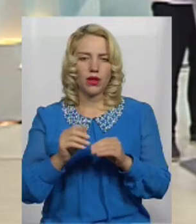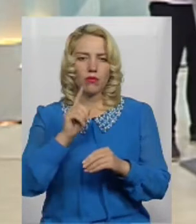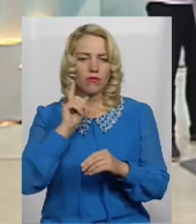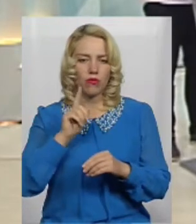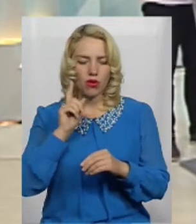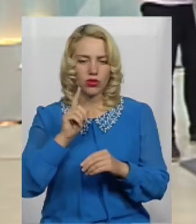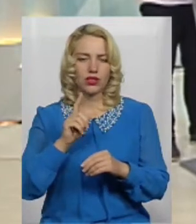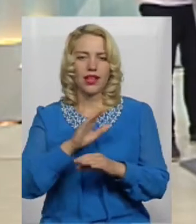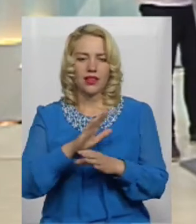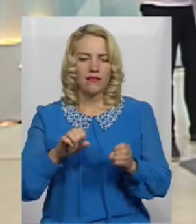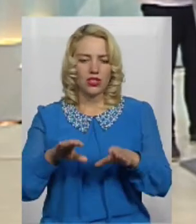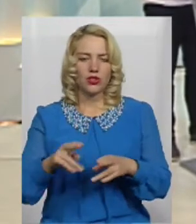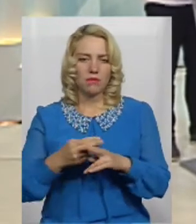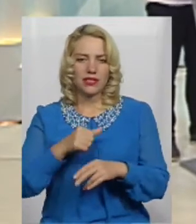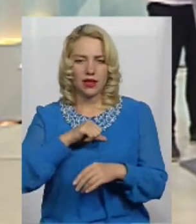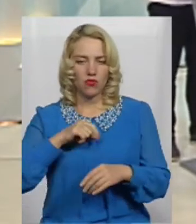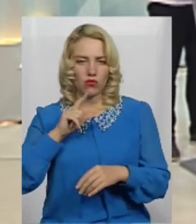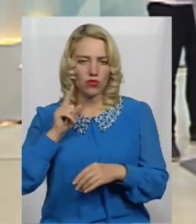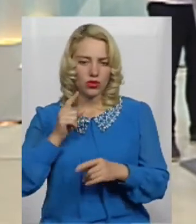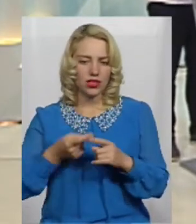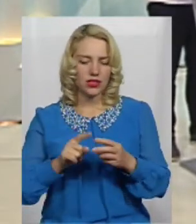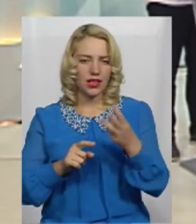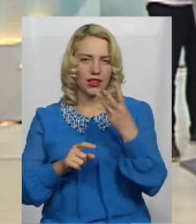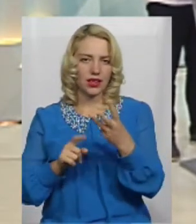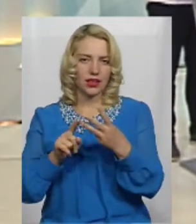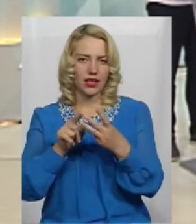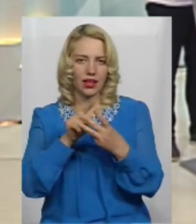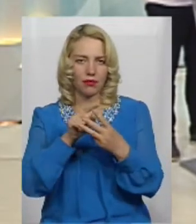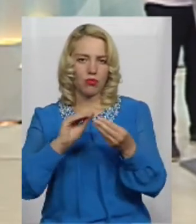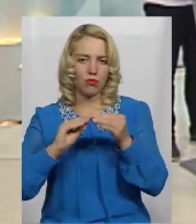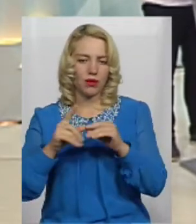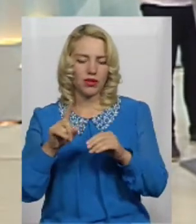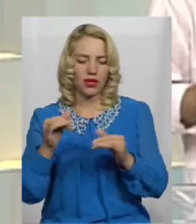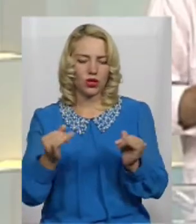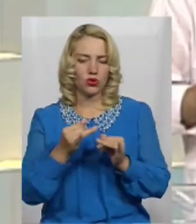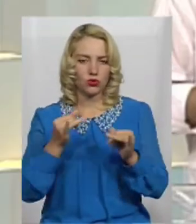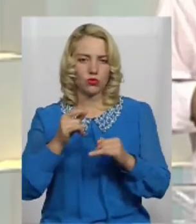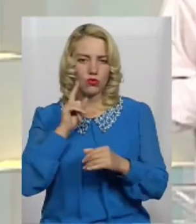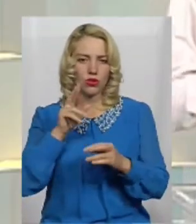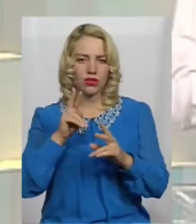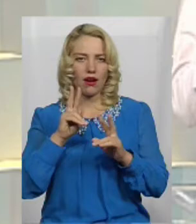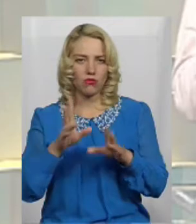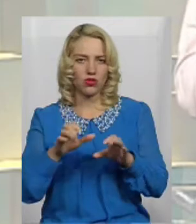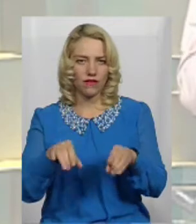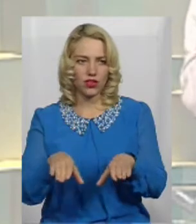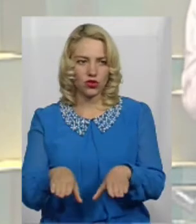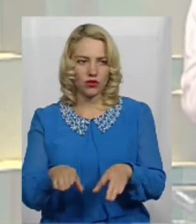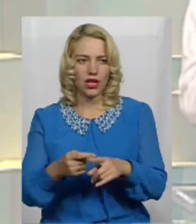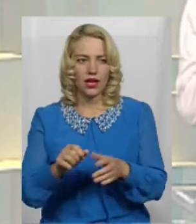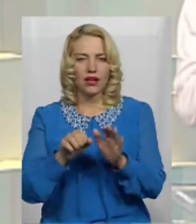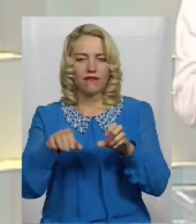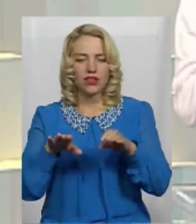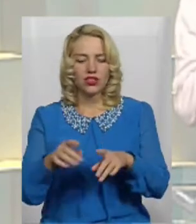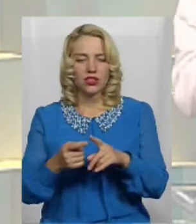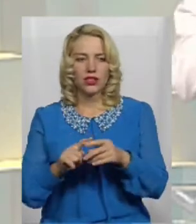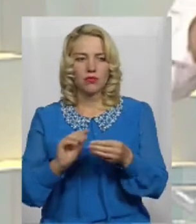три проблеми, які в першу чергу цікавлять молодь, які їх турбують. Як їх можна вирішувати? Власне, вирішення